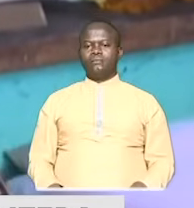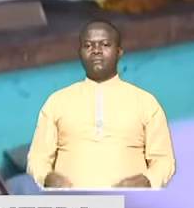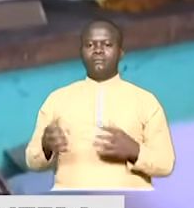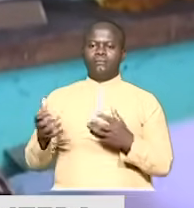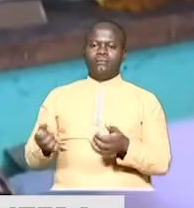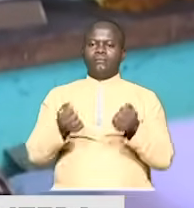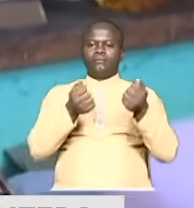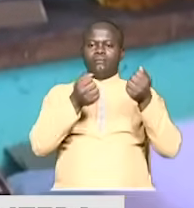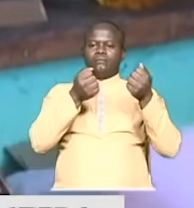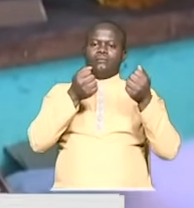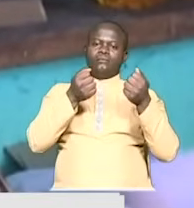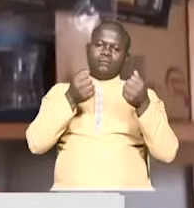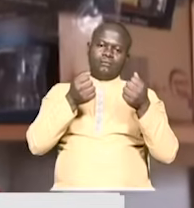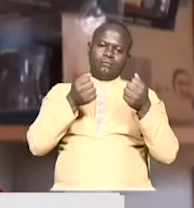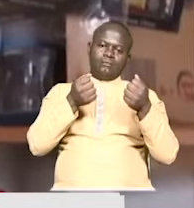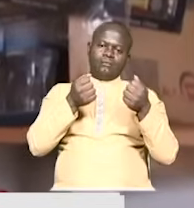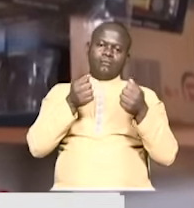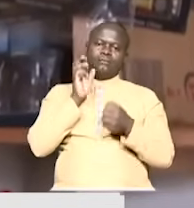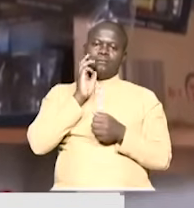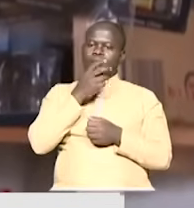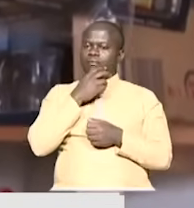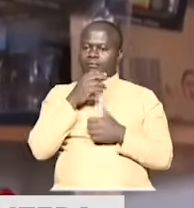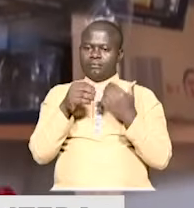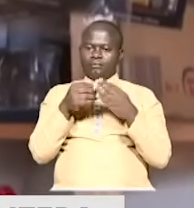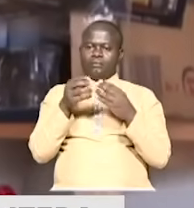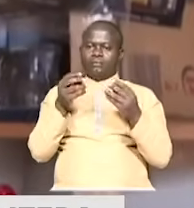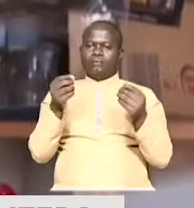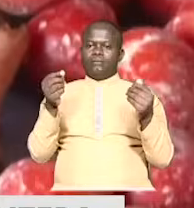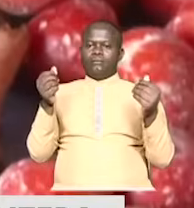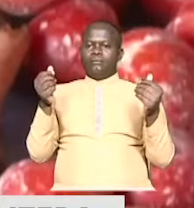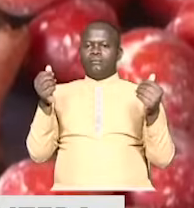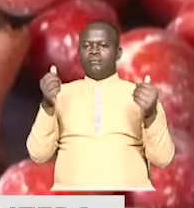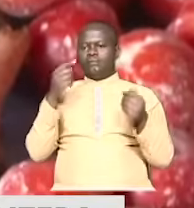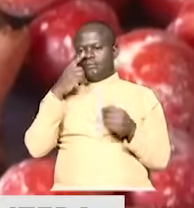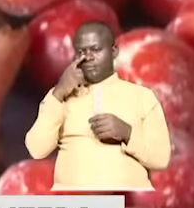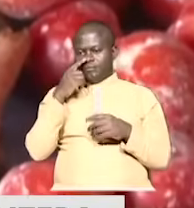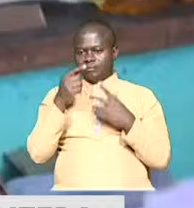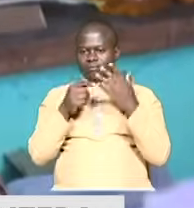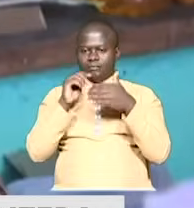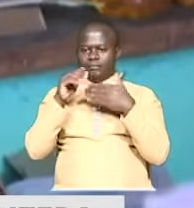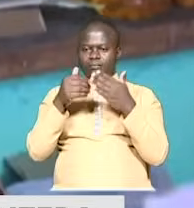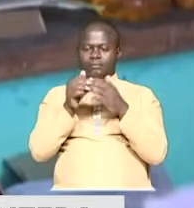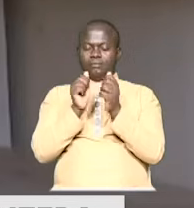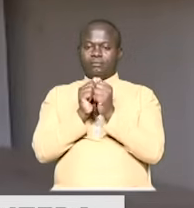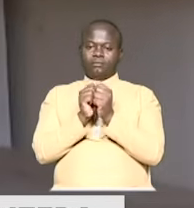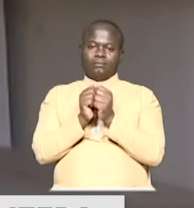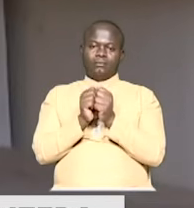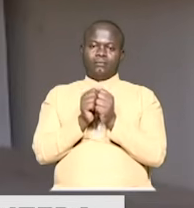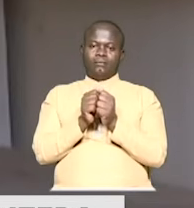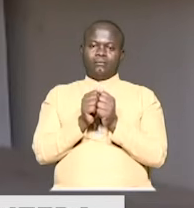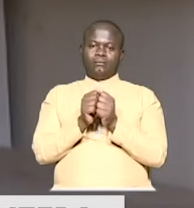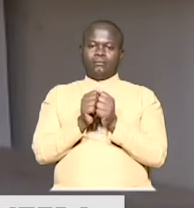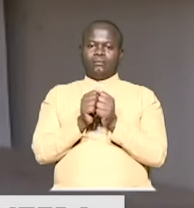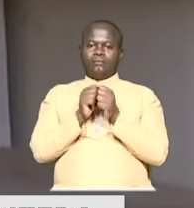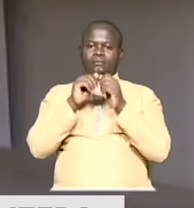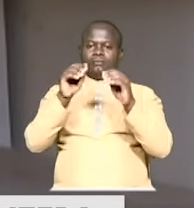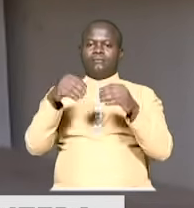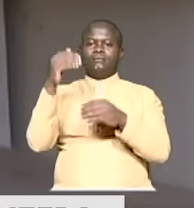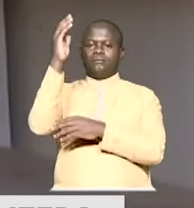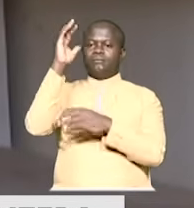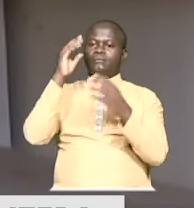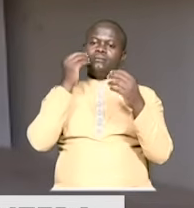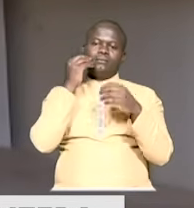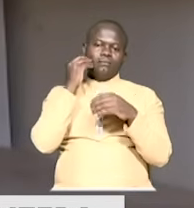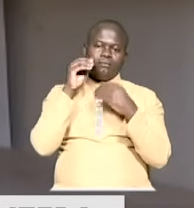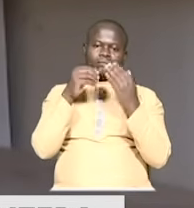y'amagi, indobo y'amandazi, bikanyangiriza inyanya, ibintu byose mbese byaratujengereje. Umuntu uhinga cya giti cyo kuvuga ngo nicyo mu rugo